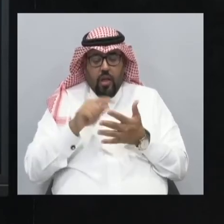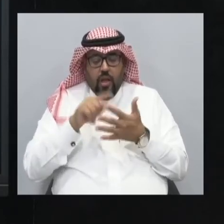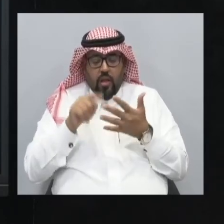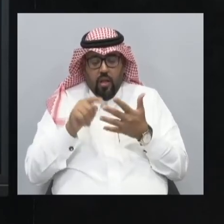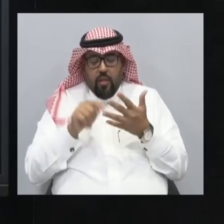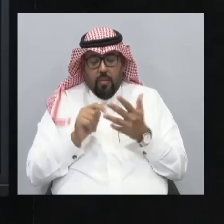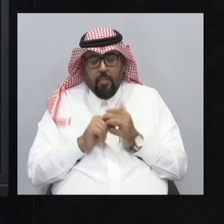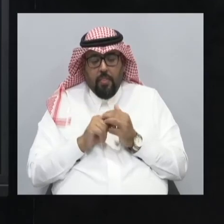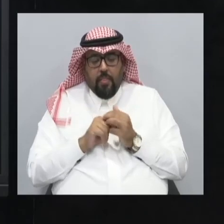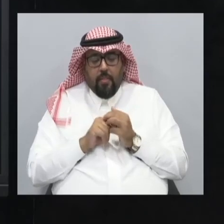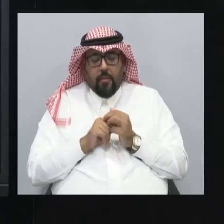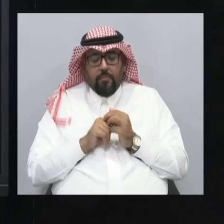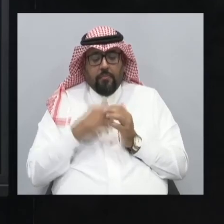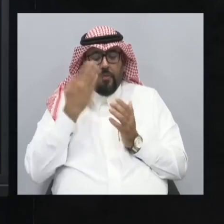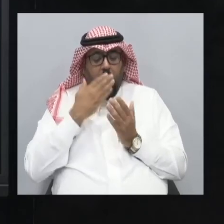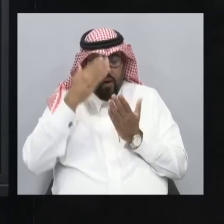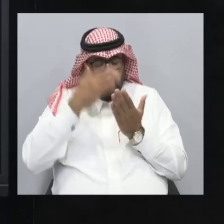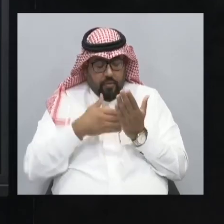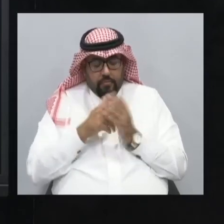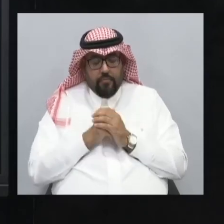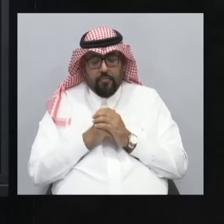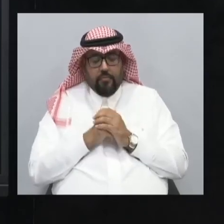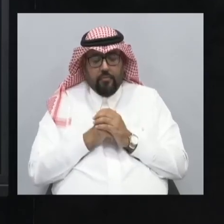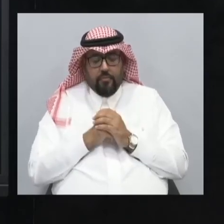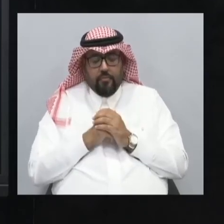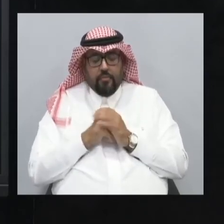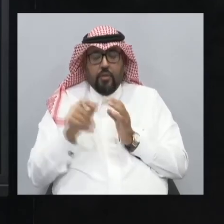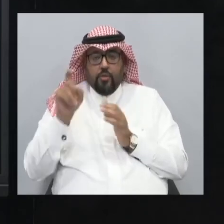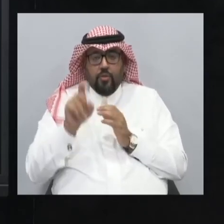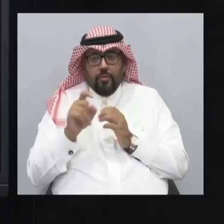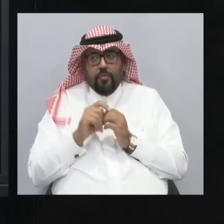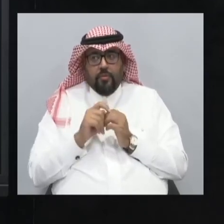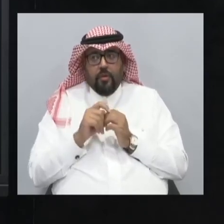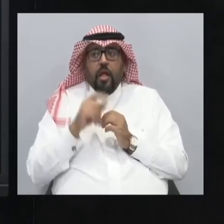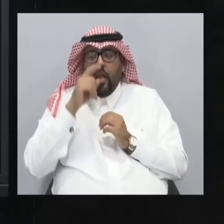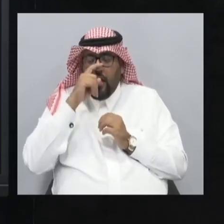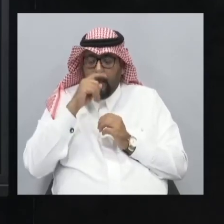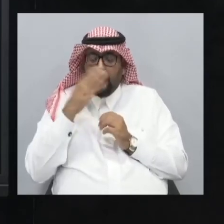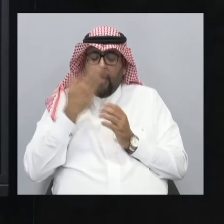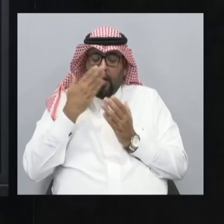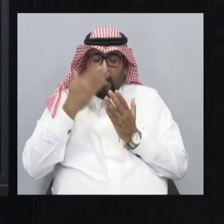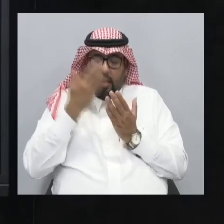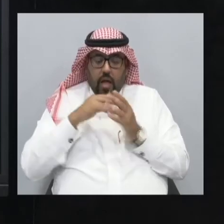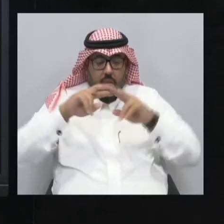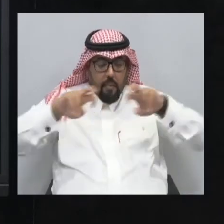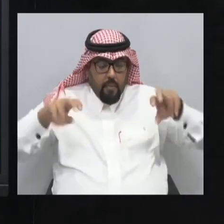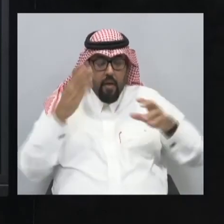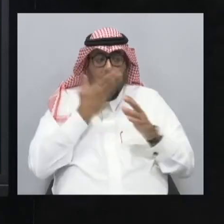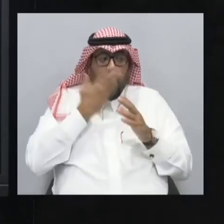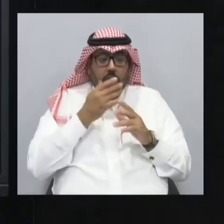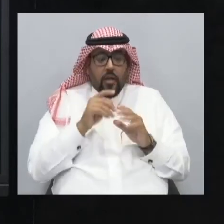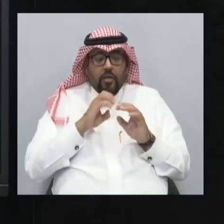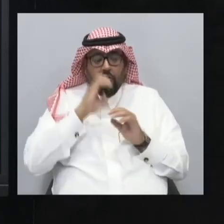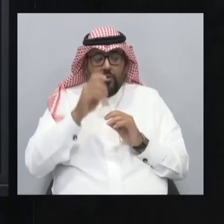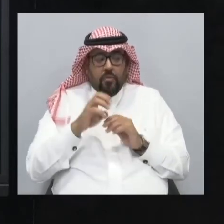بعدها؟ أنت تقرأ الآن، لأنك وضعت سؤالا فلا بد من أن تقرأ حتى تبحث عن إجابة